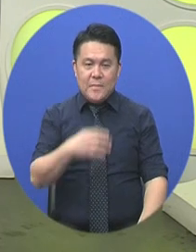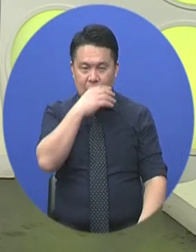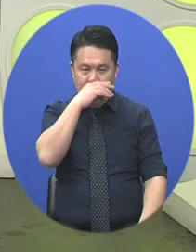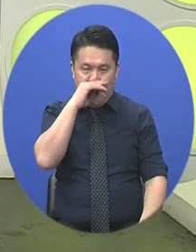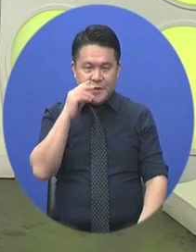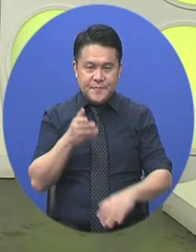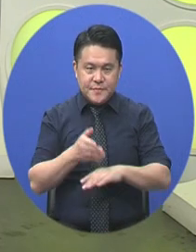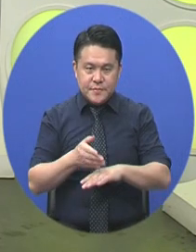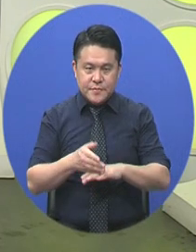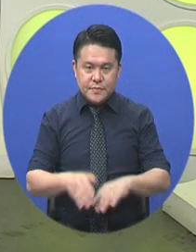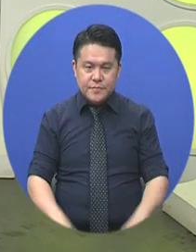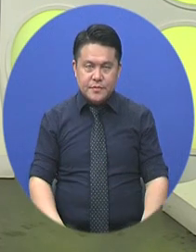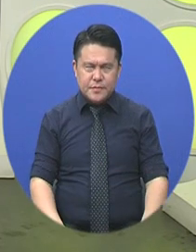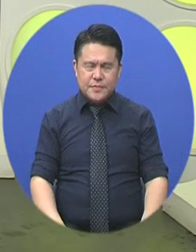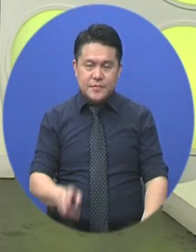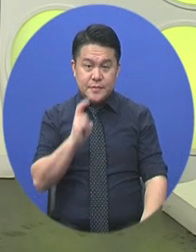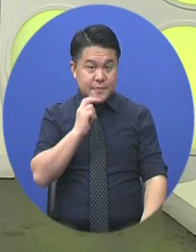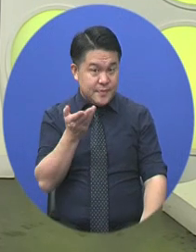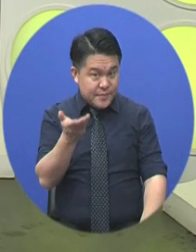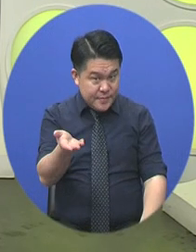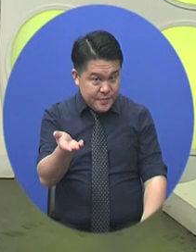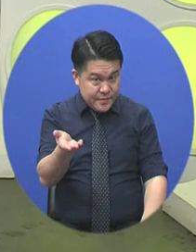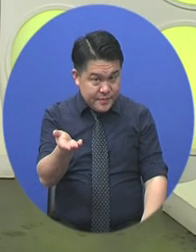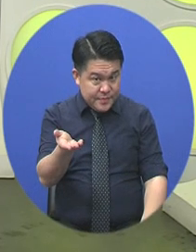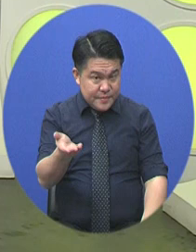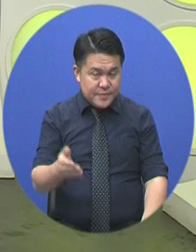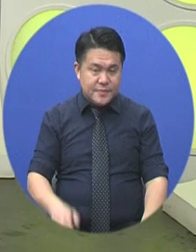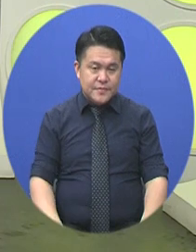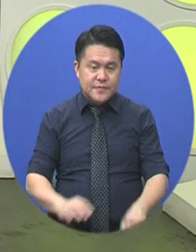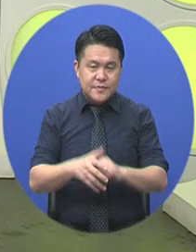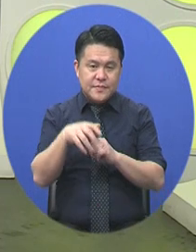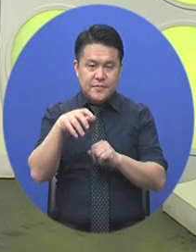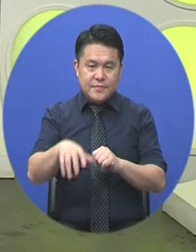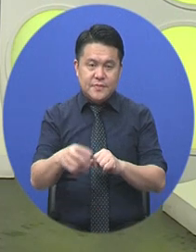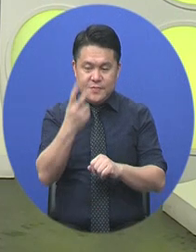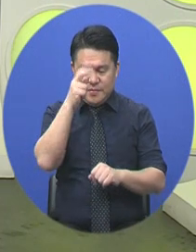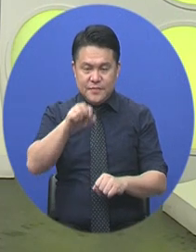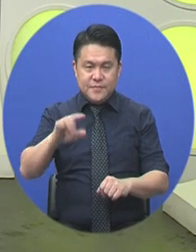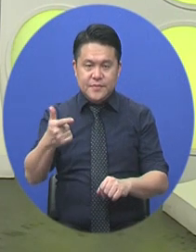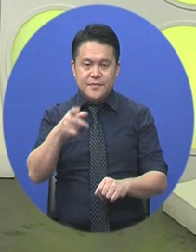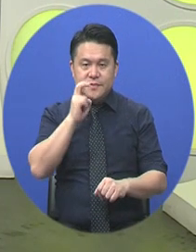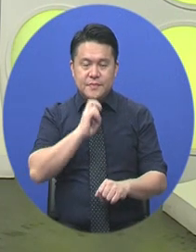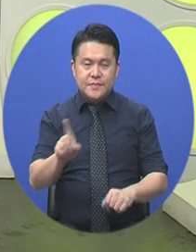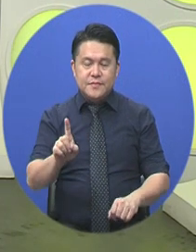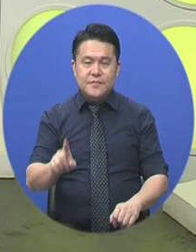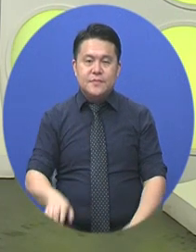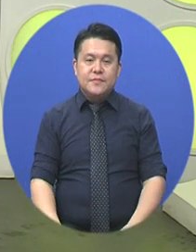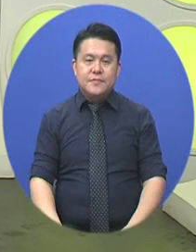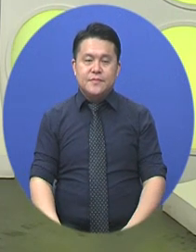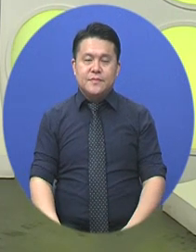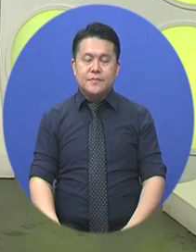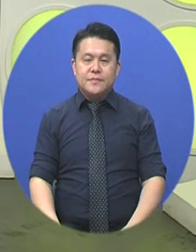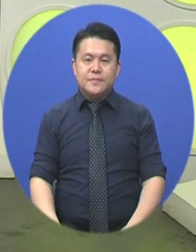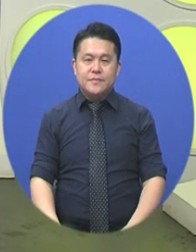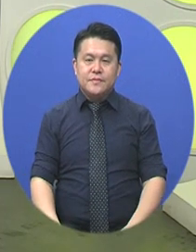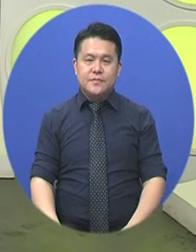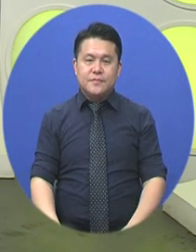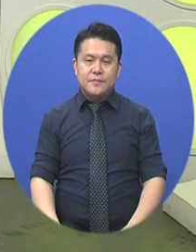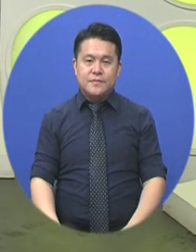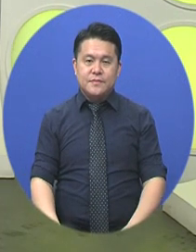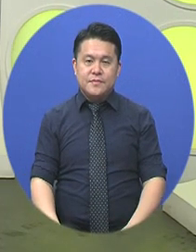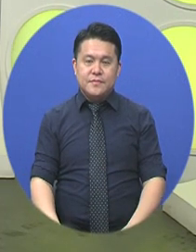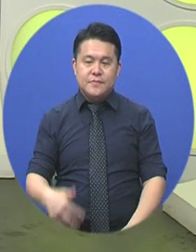하겠습니다. 감사합니다. 네. 자, 음악 드립니다. 대구 서구의 최미란 씨가